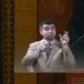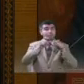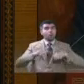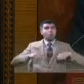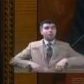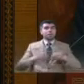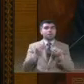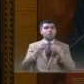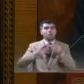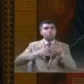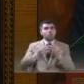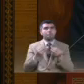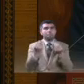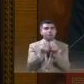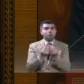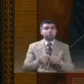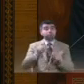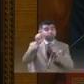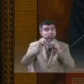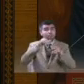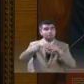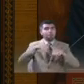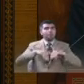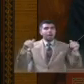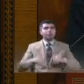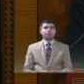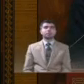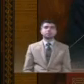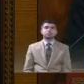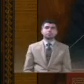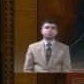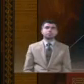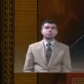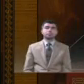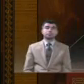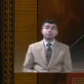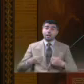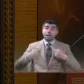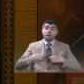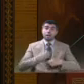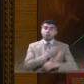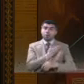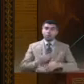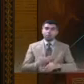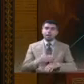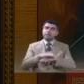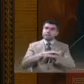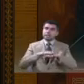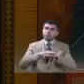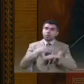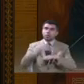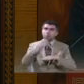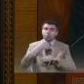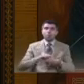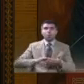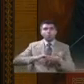الوزراء، السيدات والسادة النواب المحترمون. السيد الرئيس، اسمحوا لي في البداية أن أعبر لكم عن